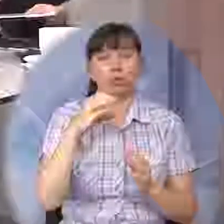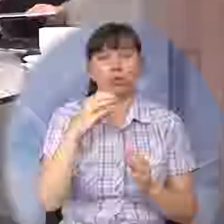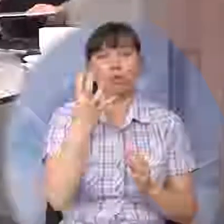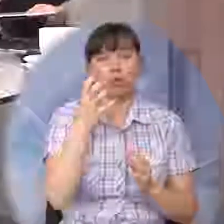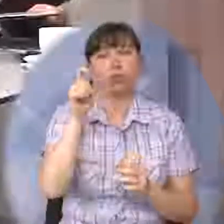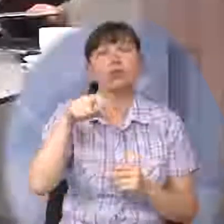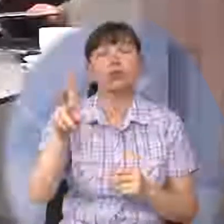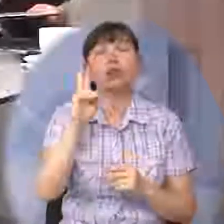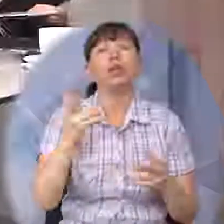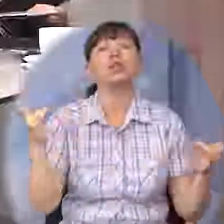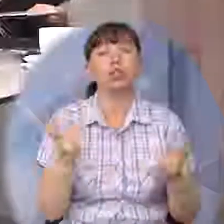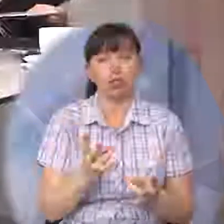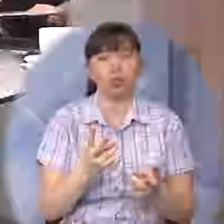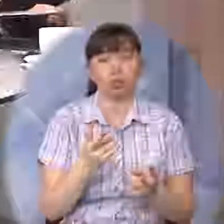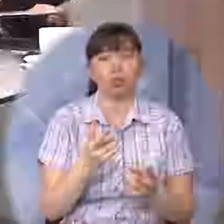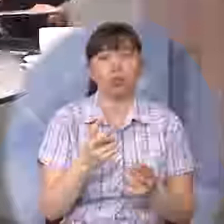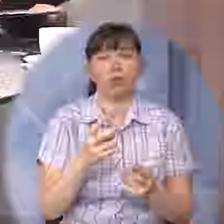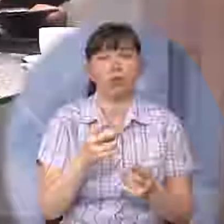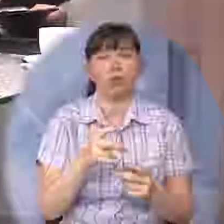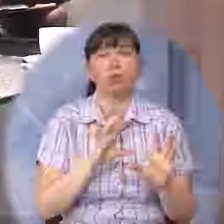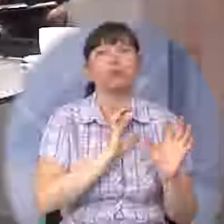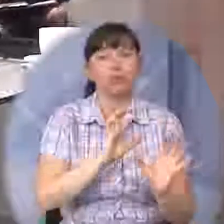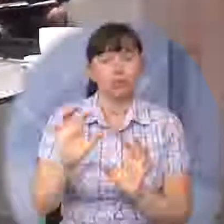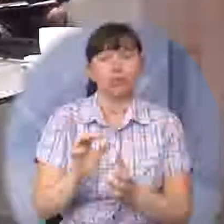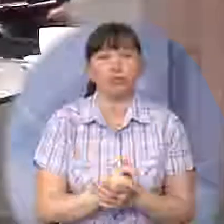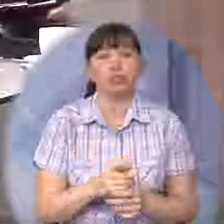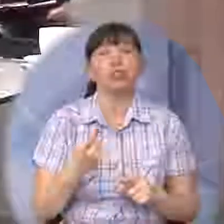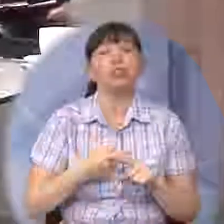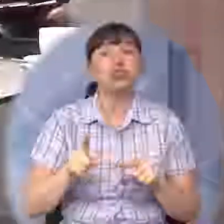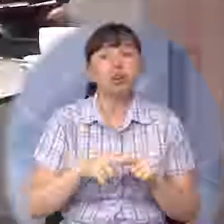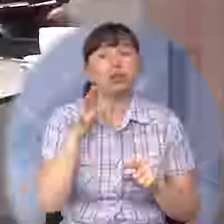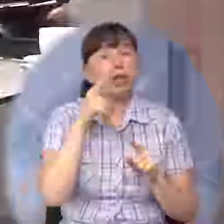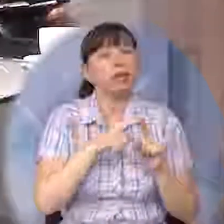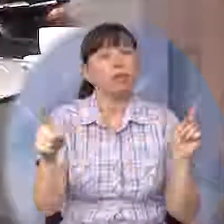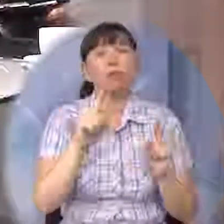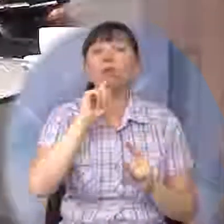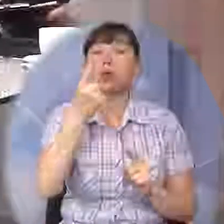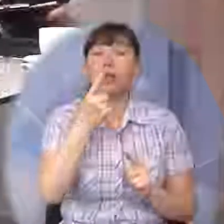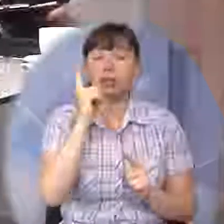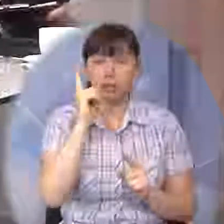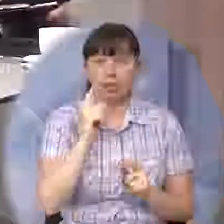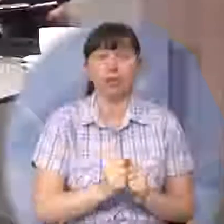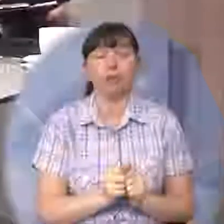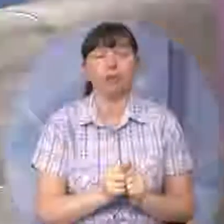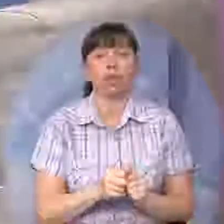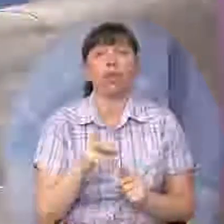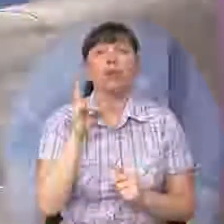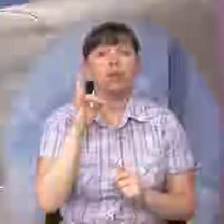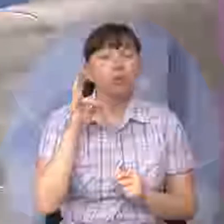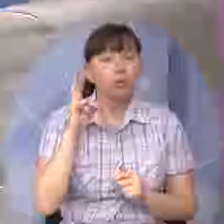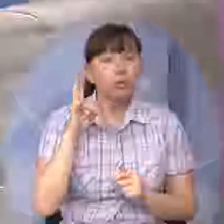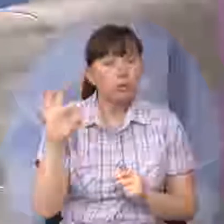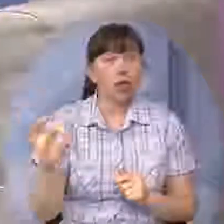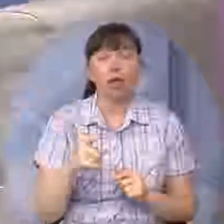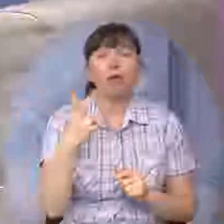beneficiari care sunt de serviciu, de lucrătorii sociali. Da? Asta perioada de un an de zile. Ajutorul de stat. Da? Perioada de un an de zile. Dar